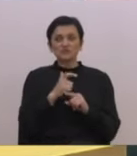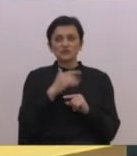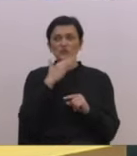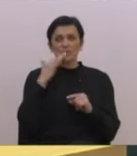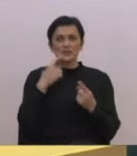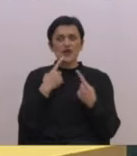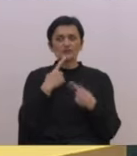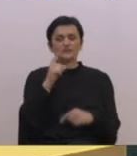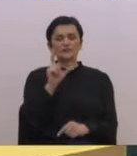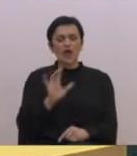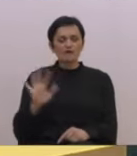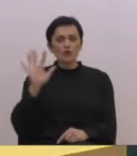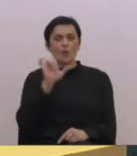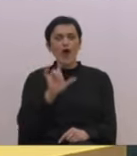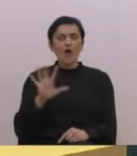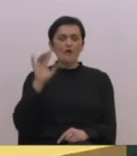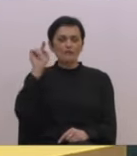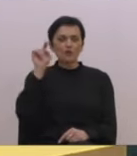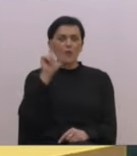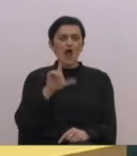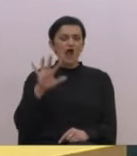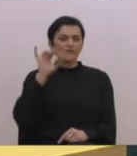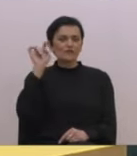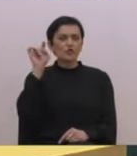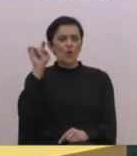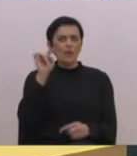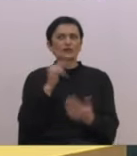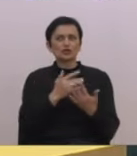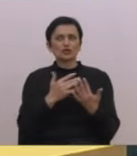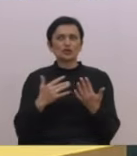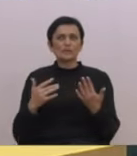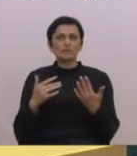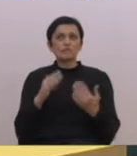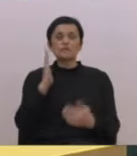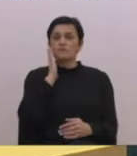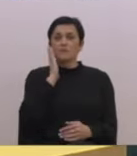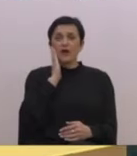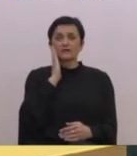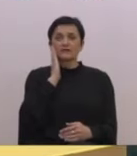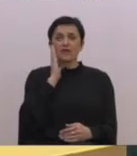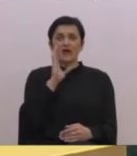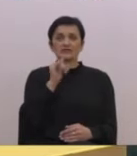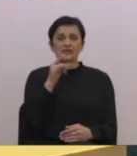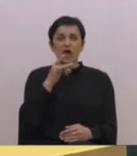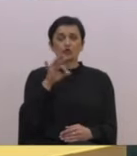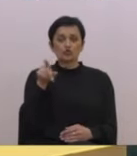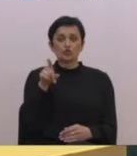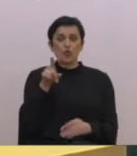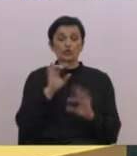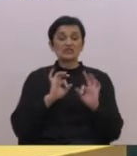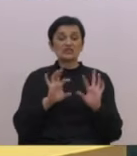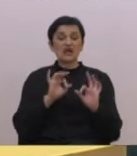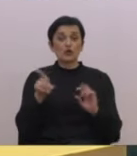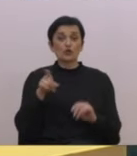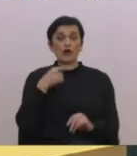იყო ევროპაზე, რომ აი ევროპაში ასეა, ასე შემდეგ და მართლა წერან სანდრო ლუცელა წარადგენდა, მაშინ ამბობდა,